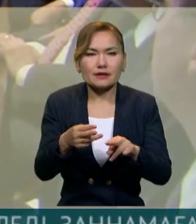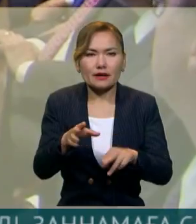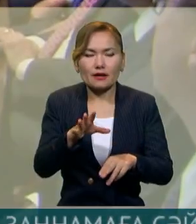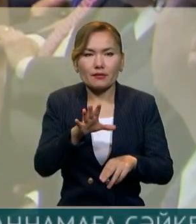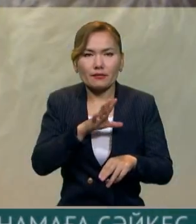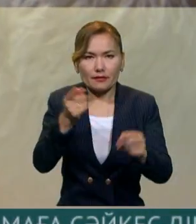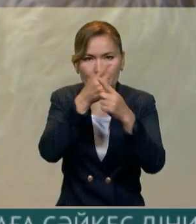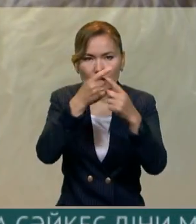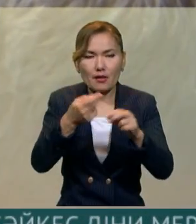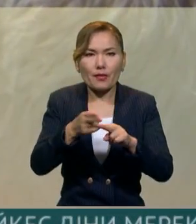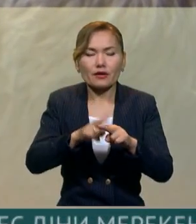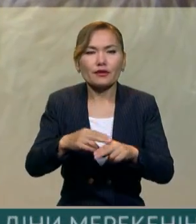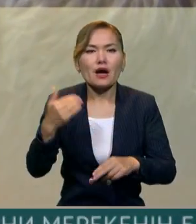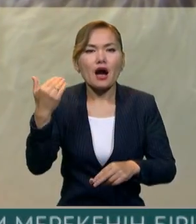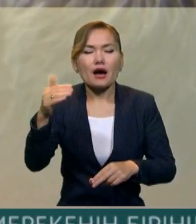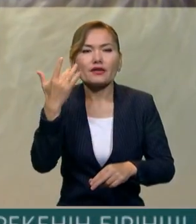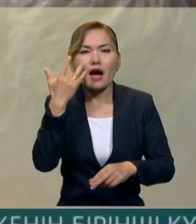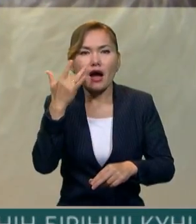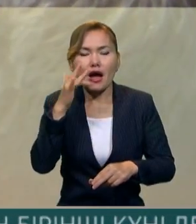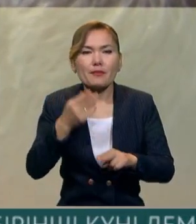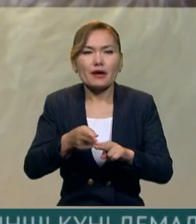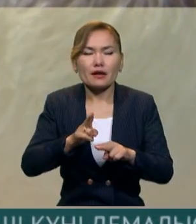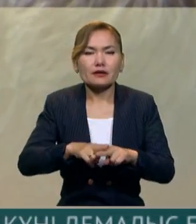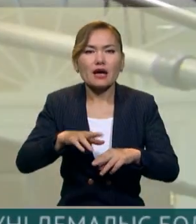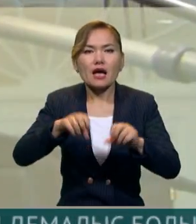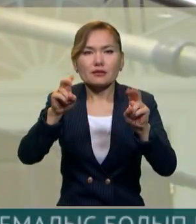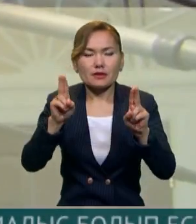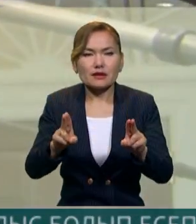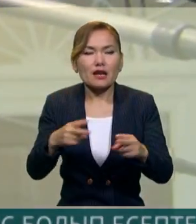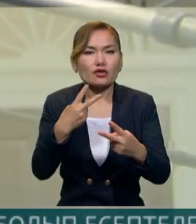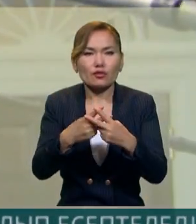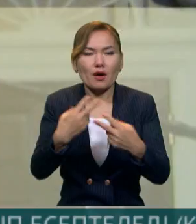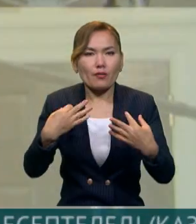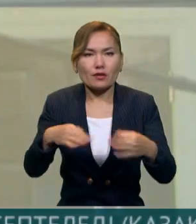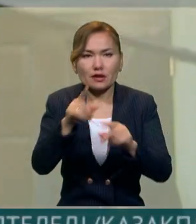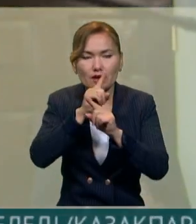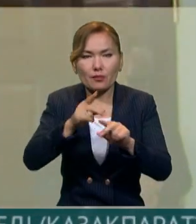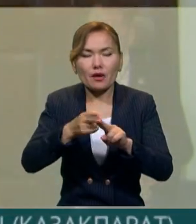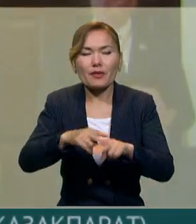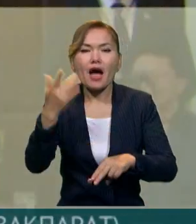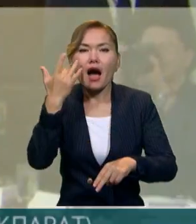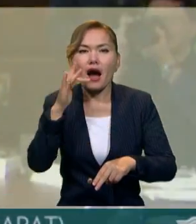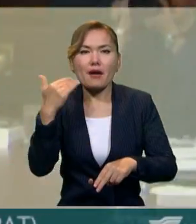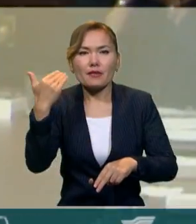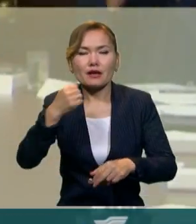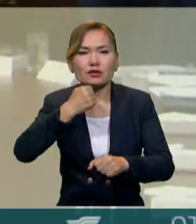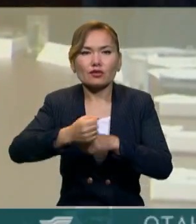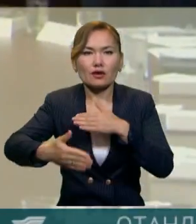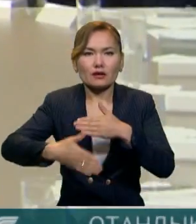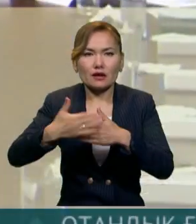үкіметі америкалық пастор Эндрю Брансонды жақын арада босатпаса, Америка бұл елге салған санкцияларын